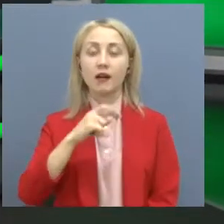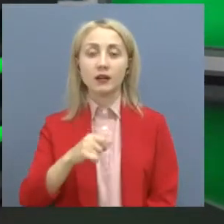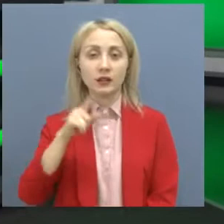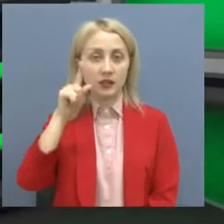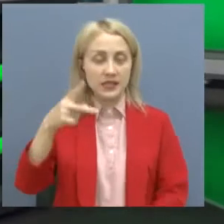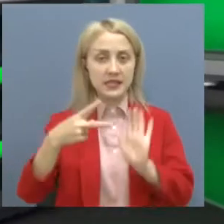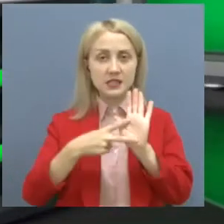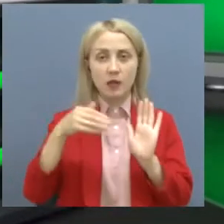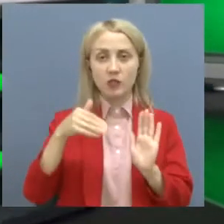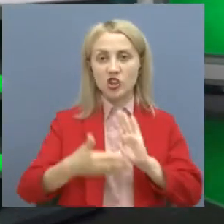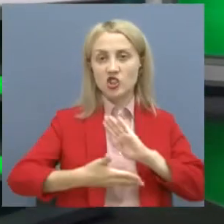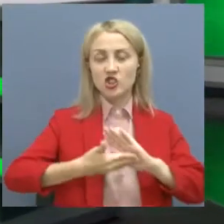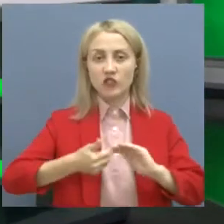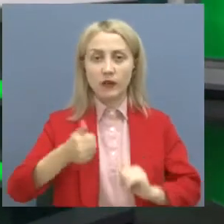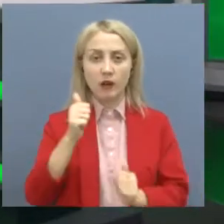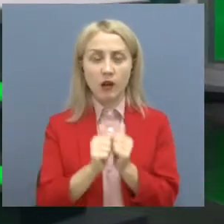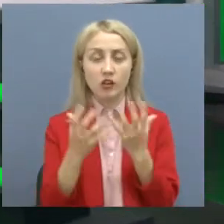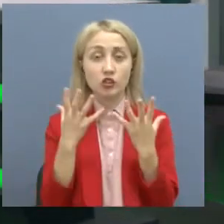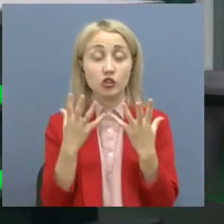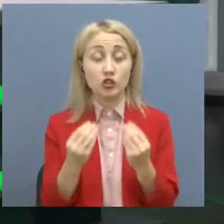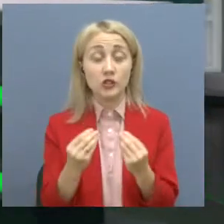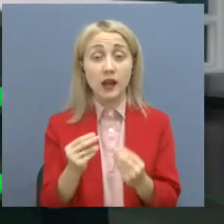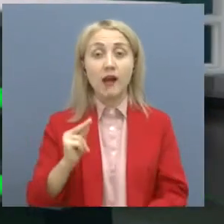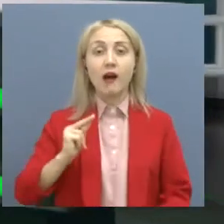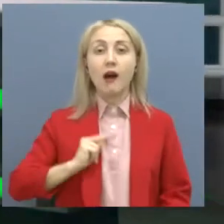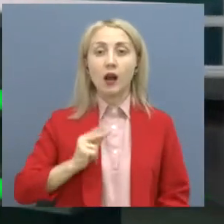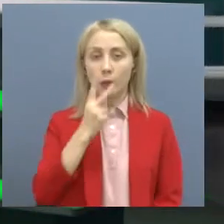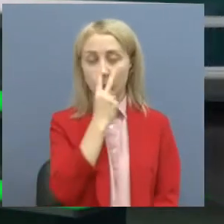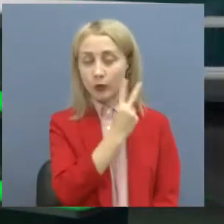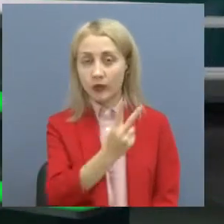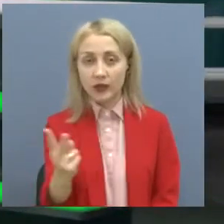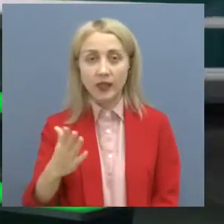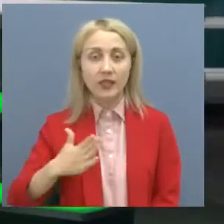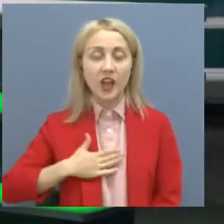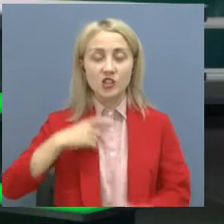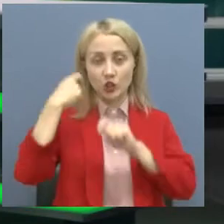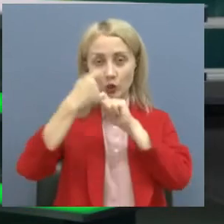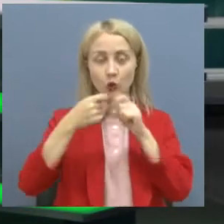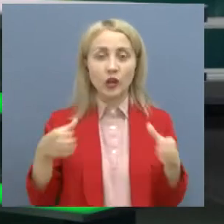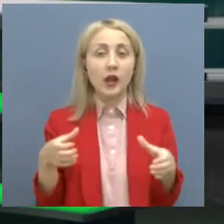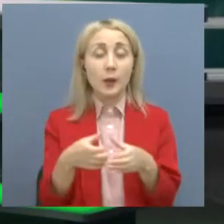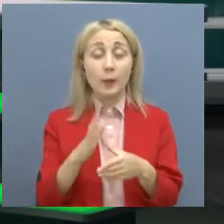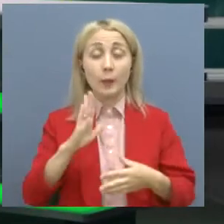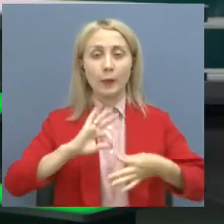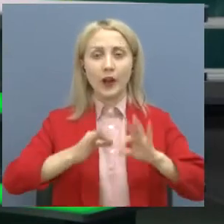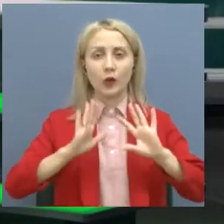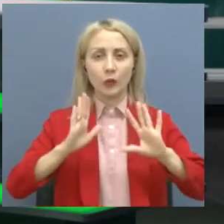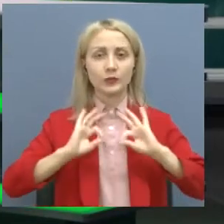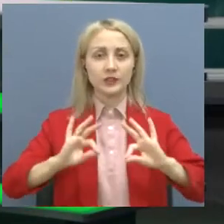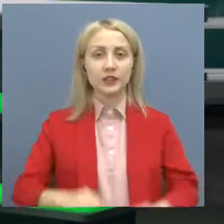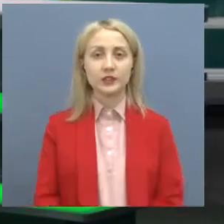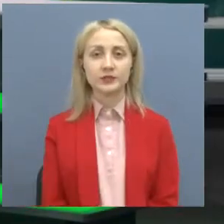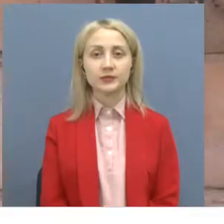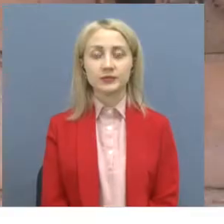1000-нан астамы коронавирус инфекциясына қатысты. Жедел жәрдем станциясының қауырт жұмысымен әріптесім Ердігүл Дәдібасқызы танысып